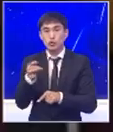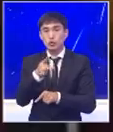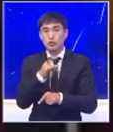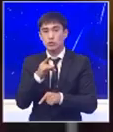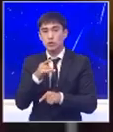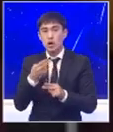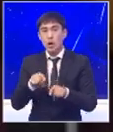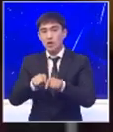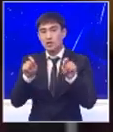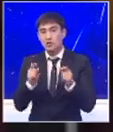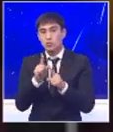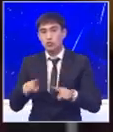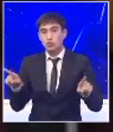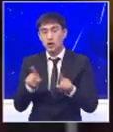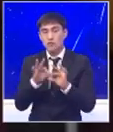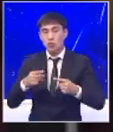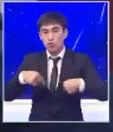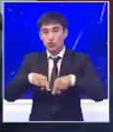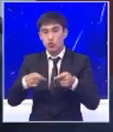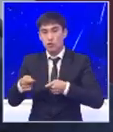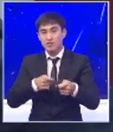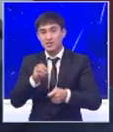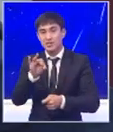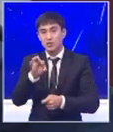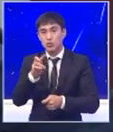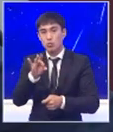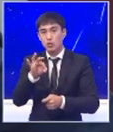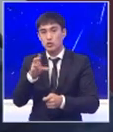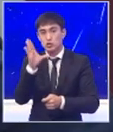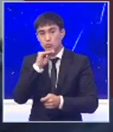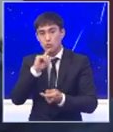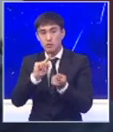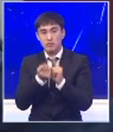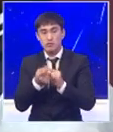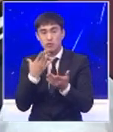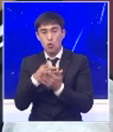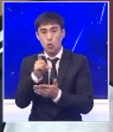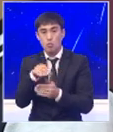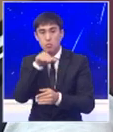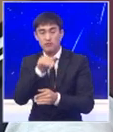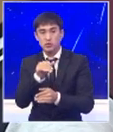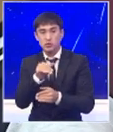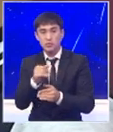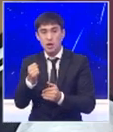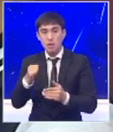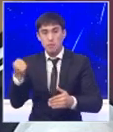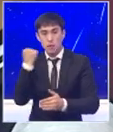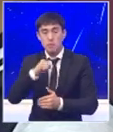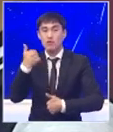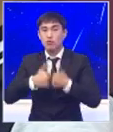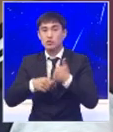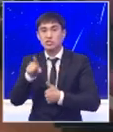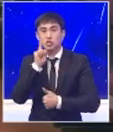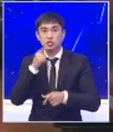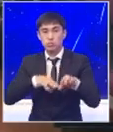появились благодаря открытию музыкального кружка его руководитель единого Влад сумел превратить свое хобби в профессию благодаря Победе в конкурсе